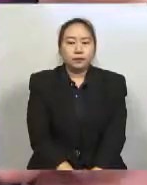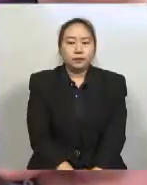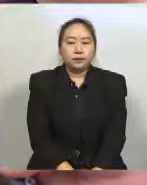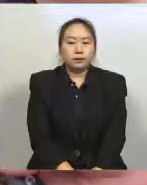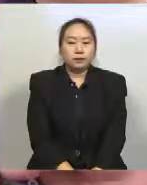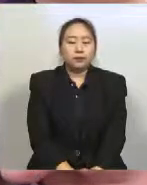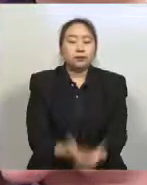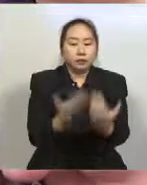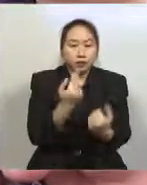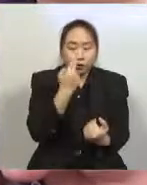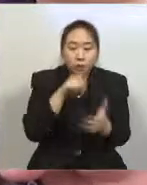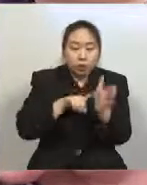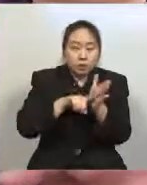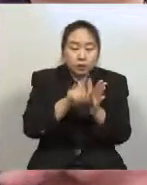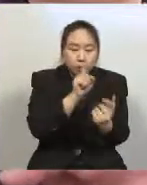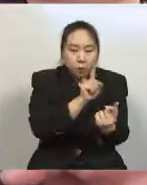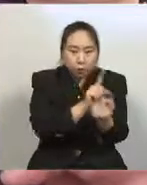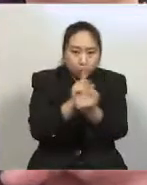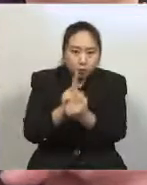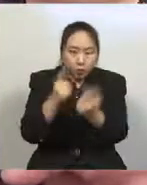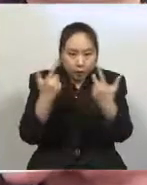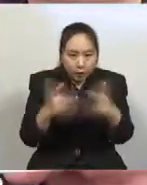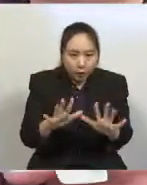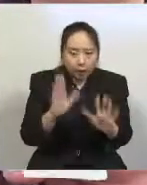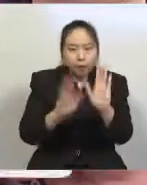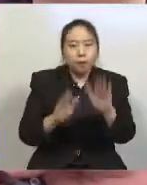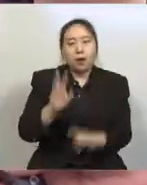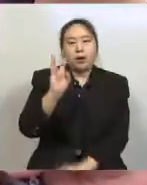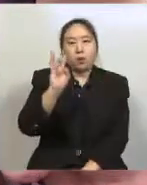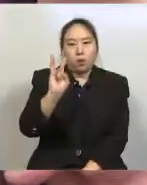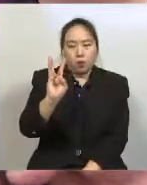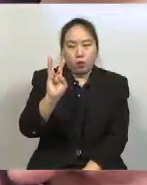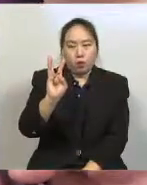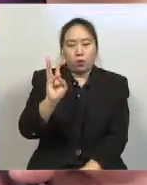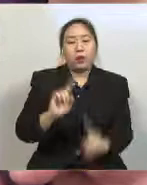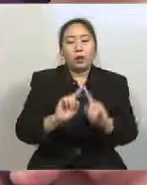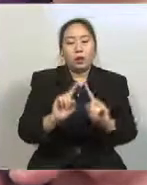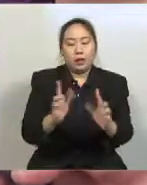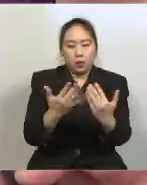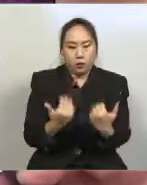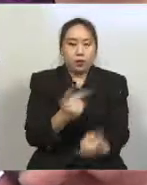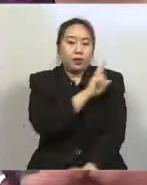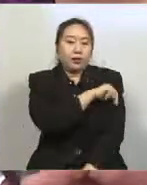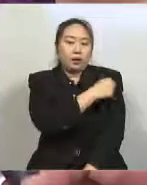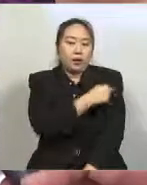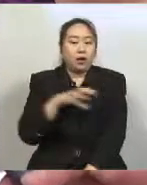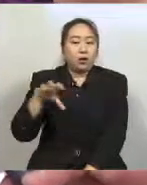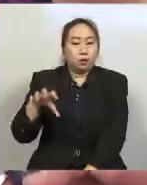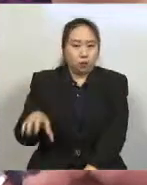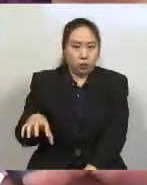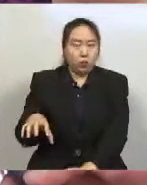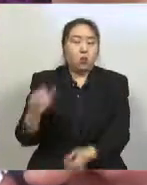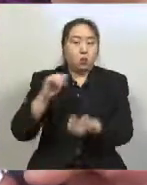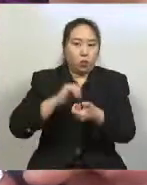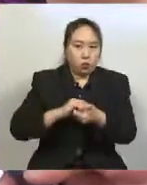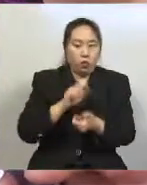ที่พบเชื้อแล้วที่เป็นทางการประมาณ6รายด้วยกันแต่ทางเรานะทางสาธารณสุขรพสต.ร่วมกับ